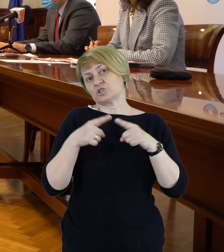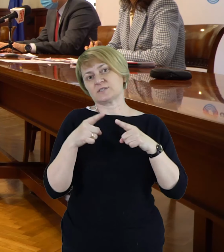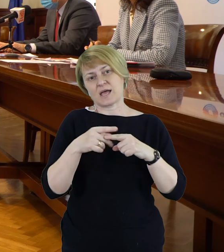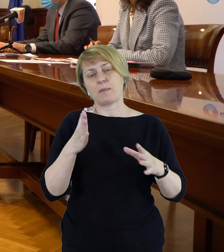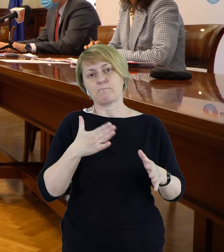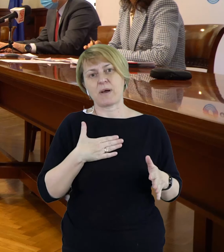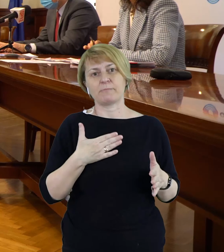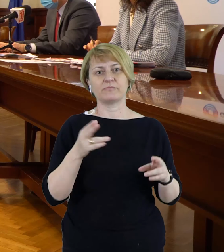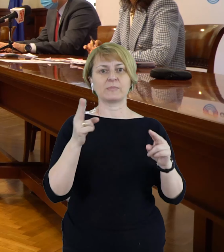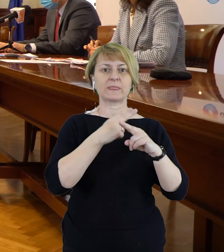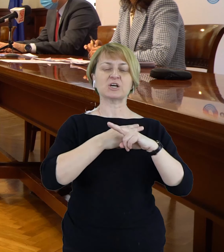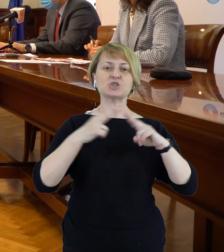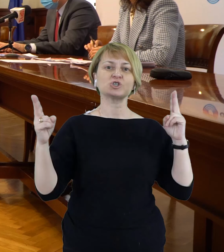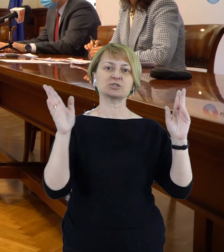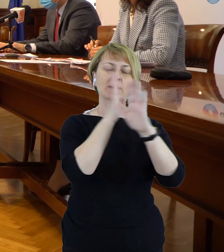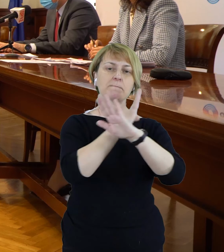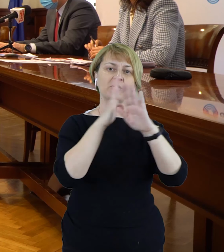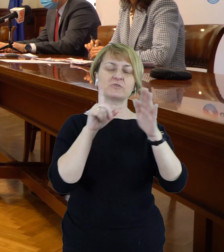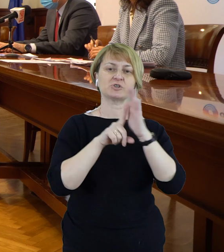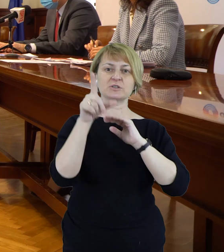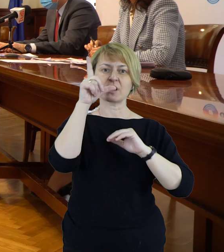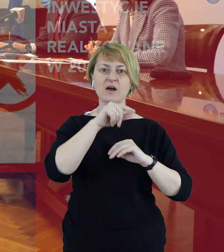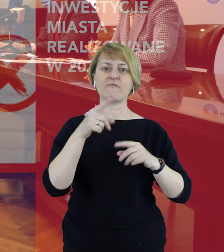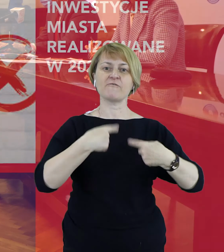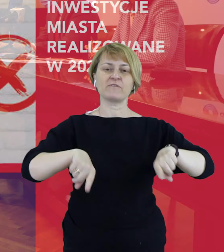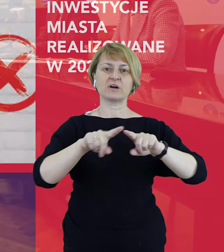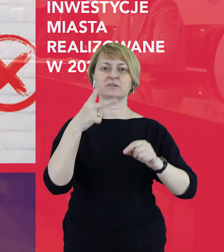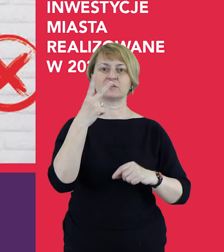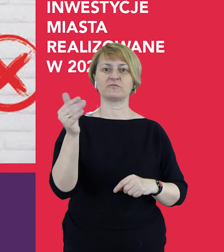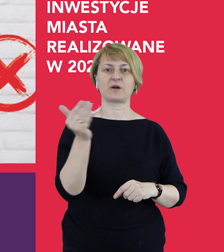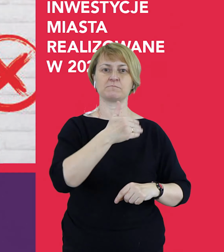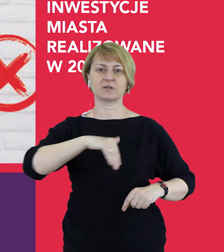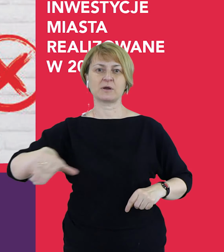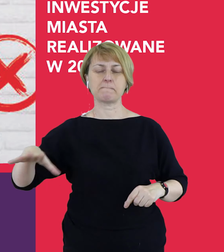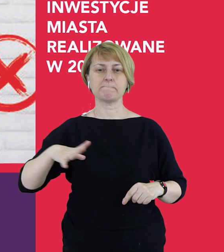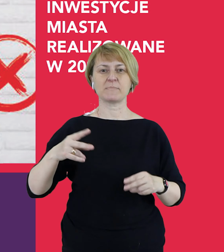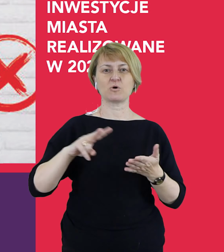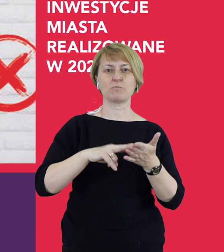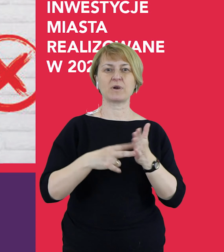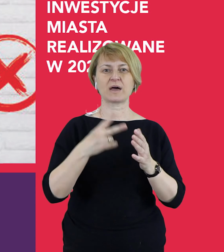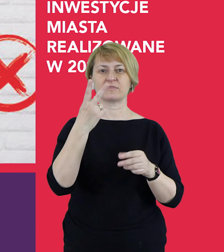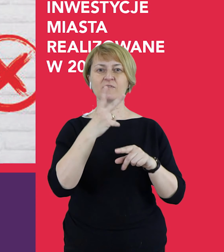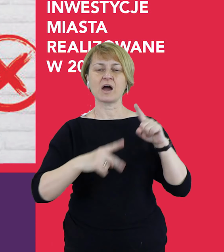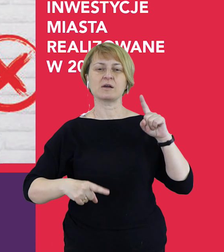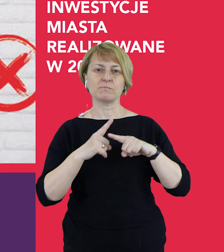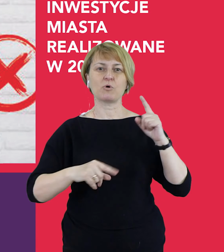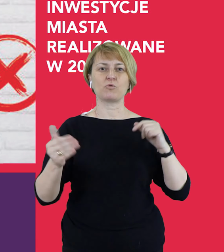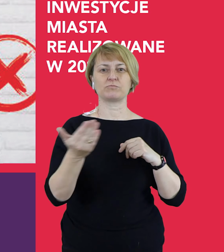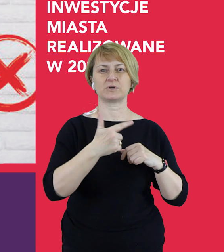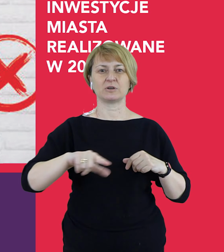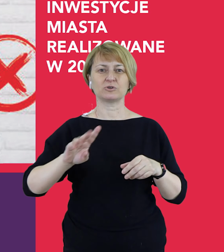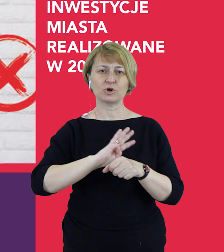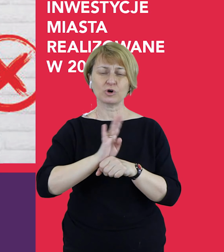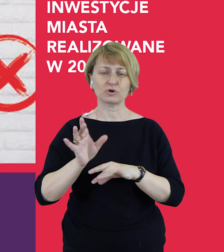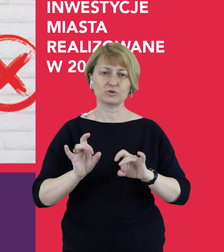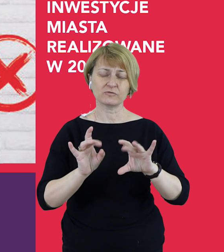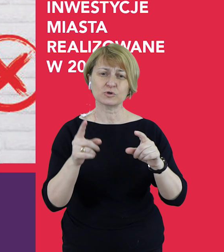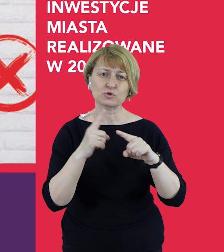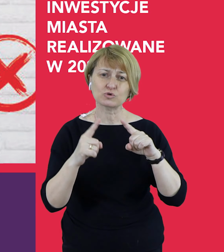jakimś konkretnym celu. Czyste powietrze dla Opola, wykonanie 2 miliony złotych, plan na 2,5 miliona złotych. Myślę,